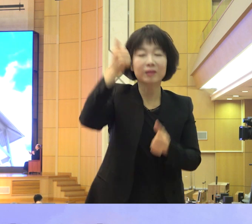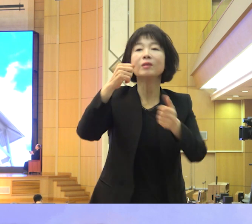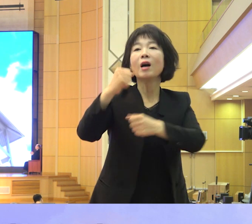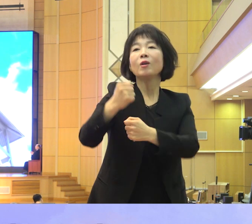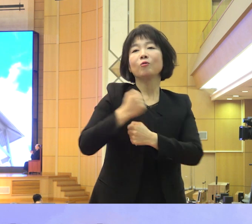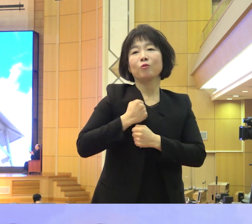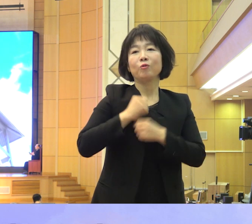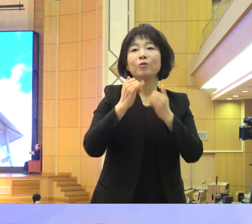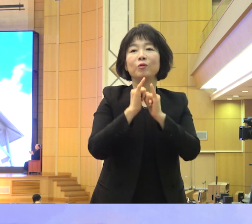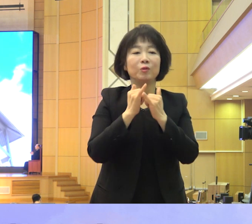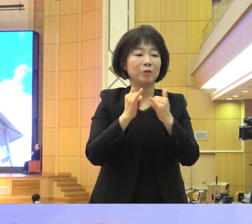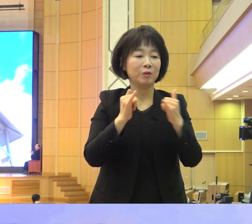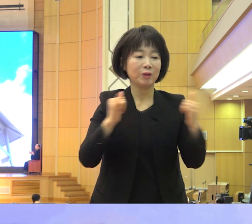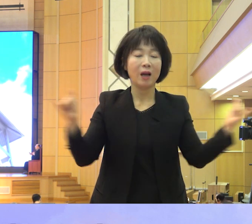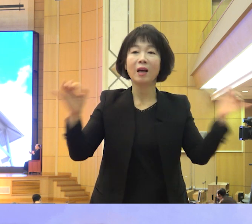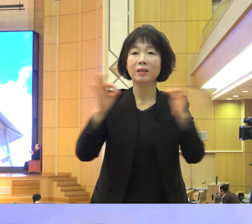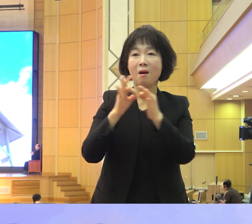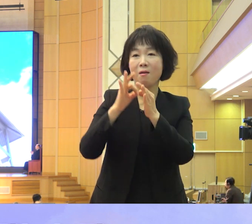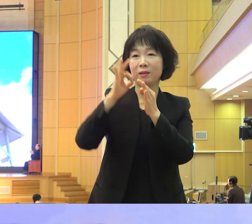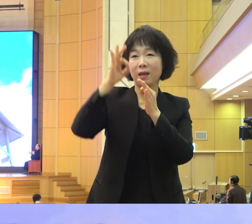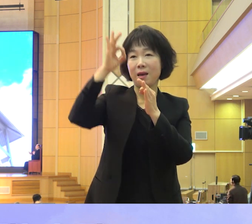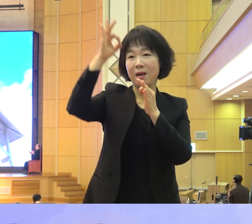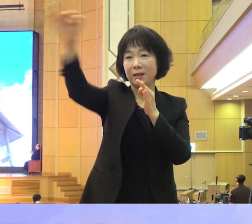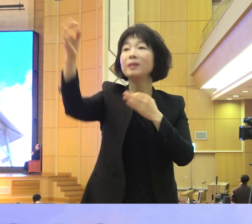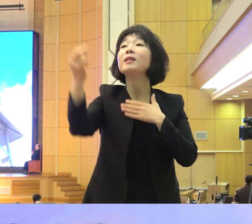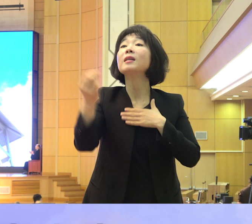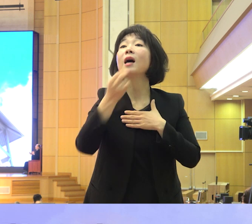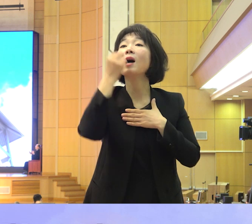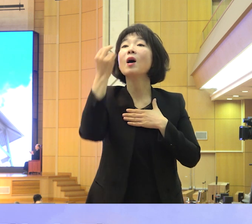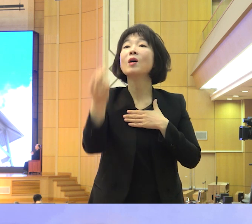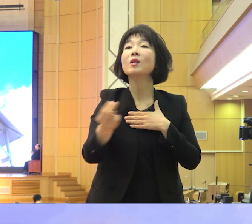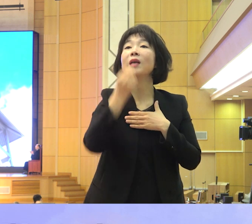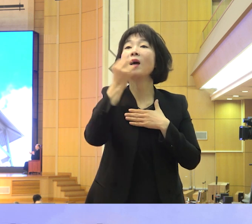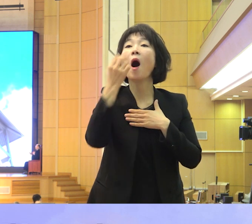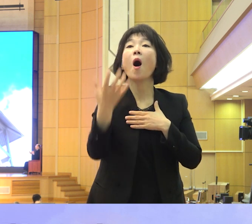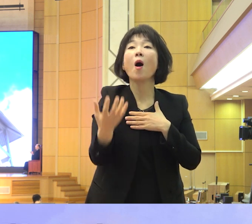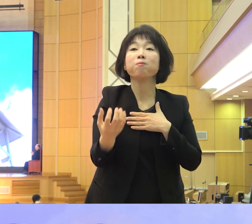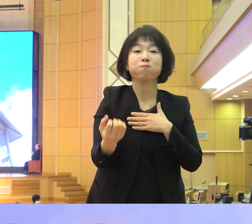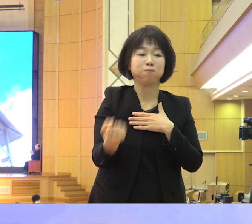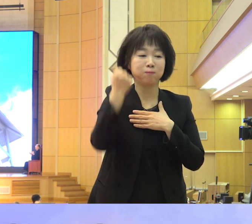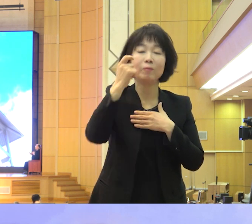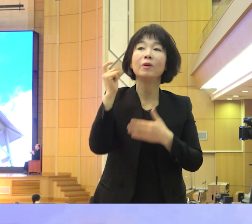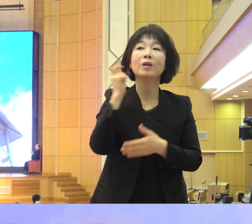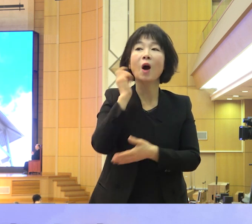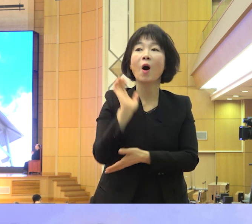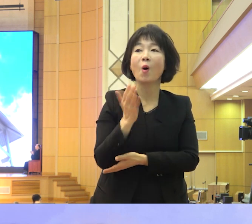승천한 군사들은 영생을 얻으며